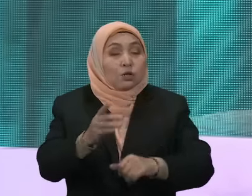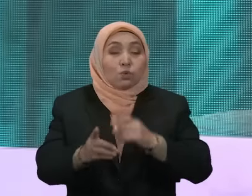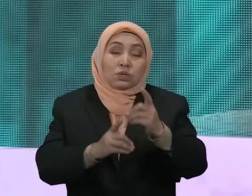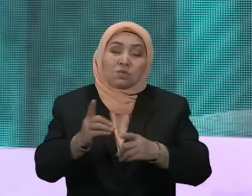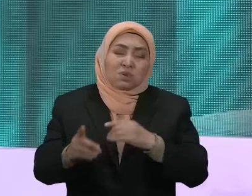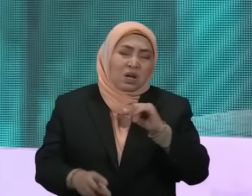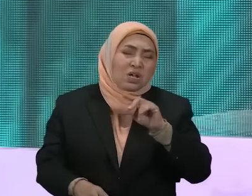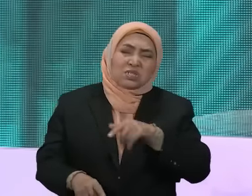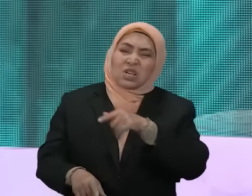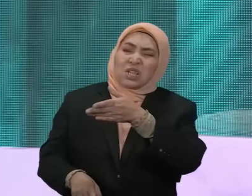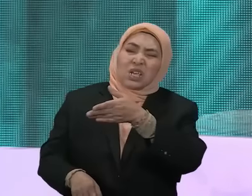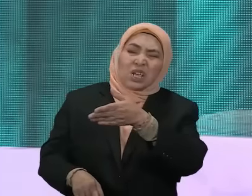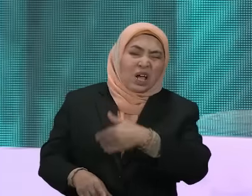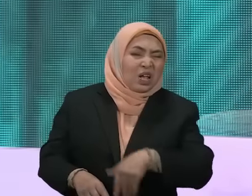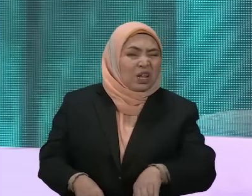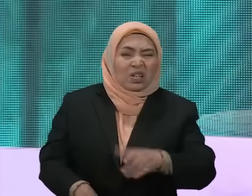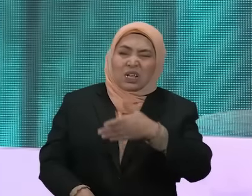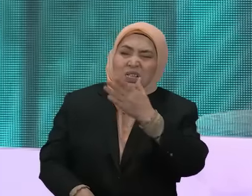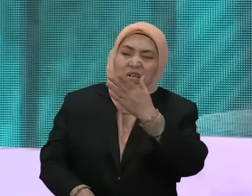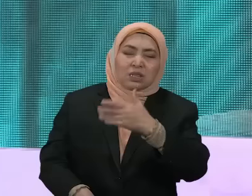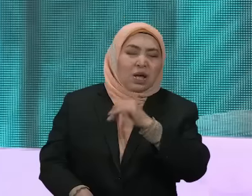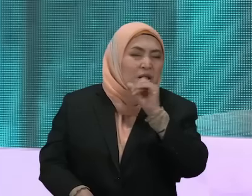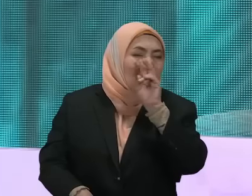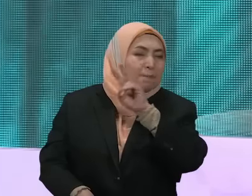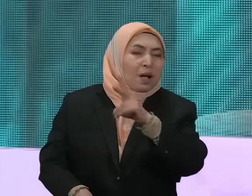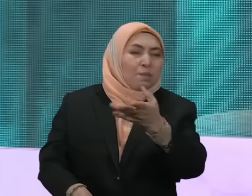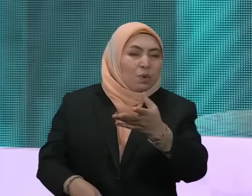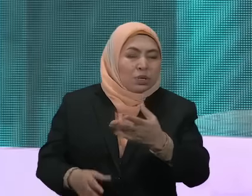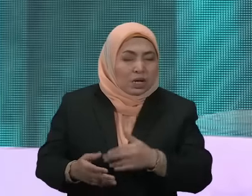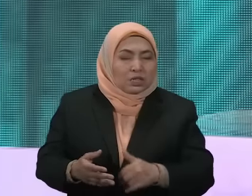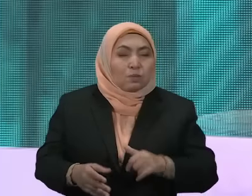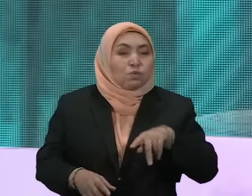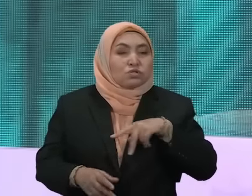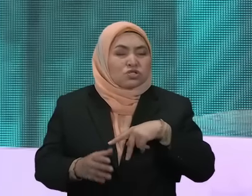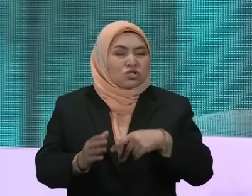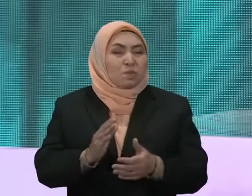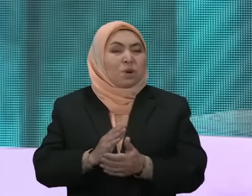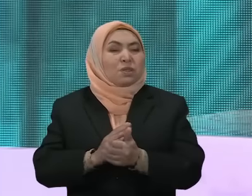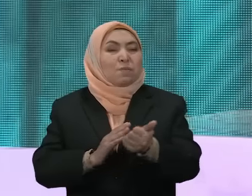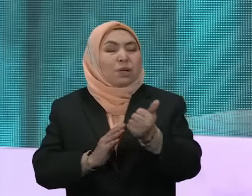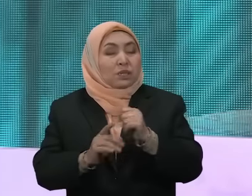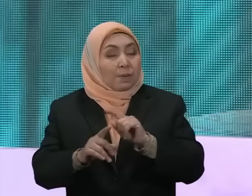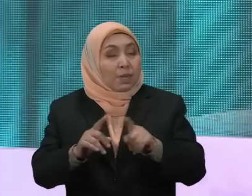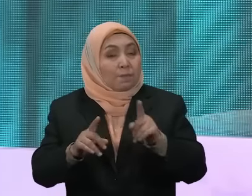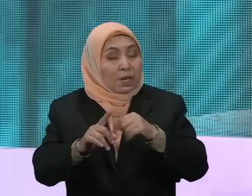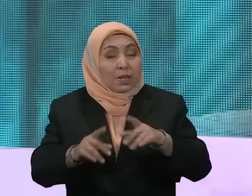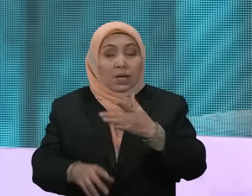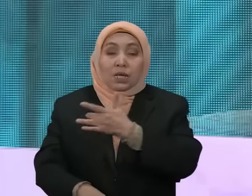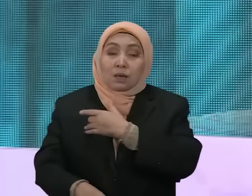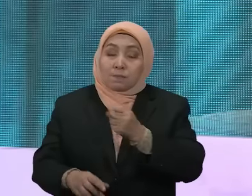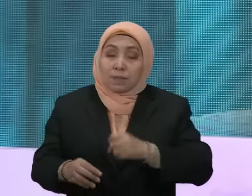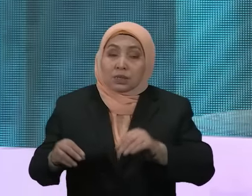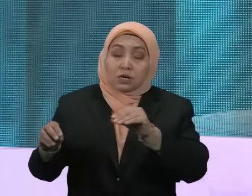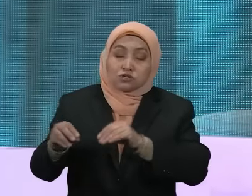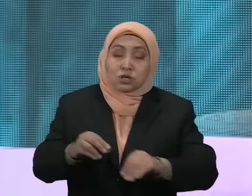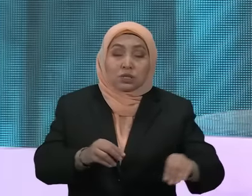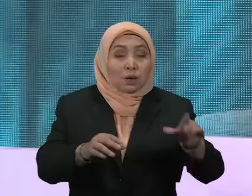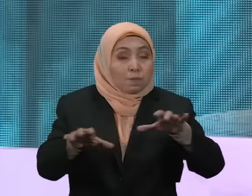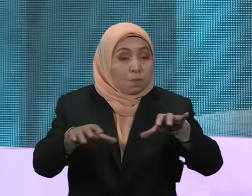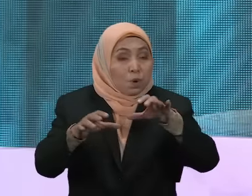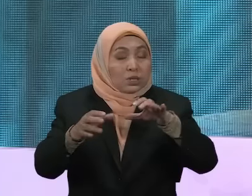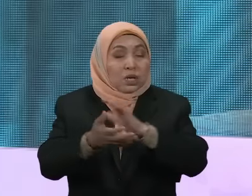orang rasa bahawa alah dia ni kan, tak nampak pun kan, dia punya potensi ke. Tetapi bila iman, hijrah dan jihad ini